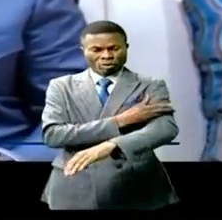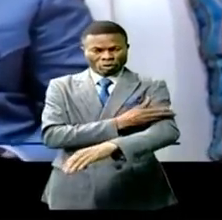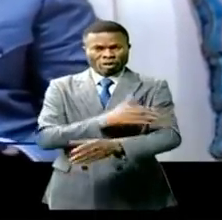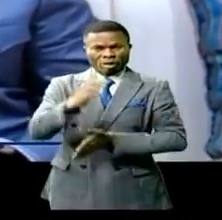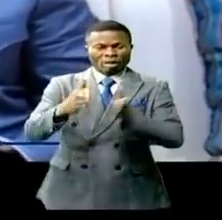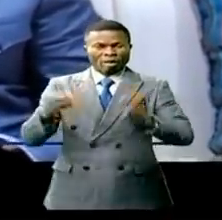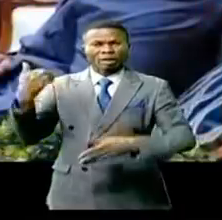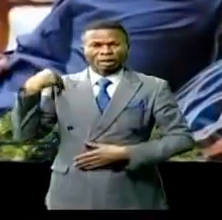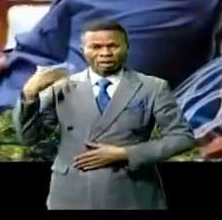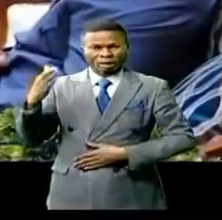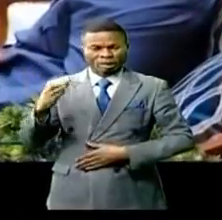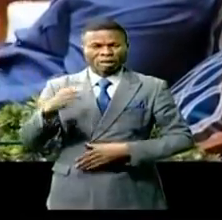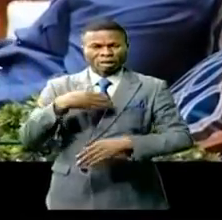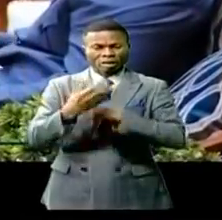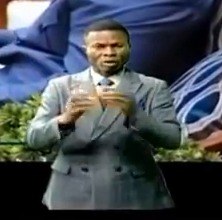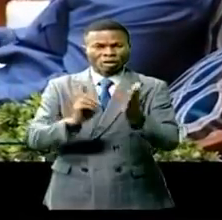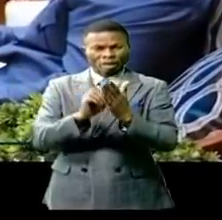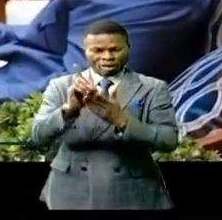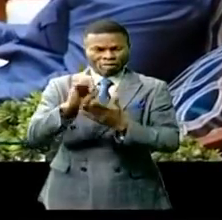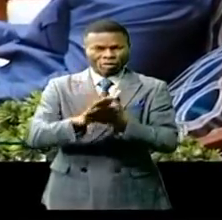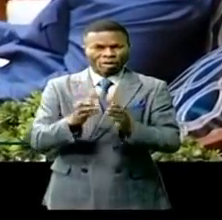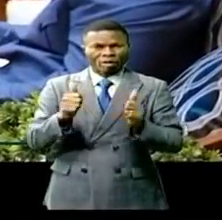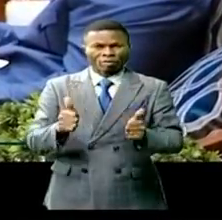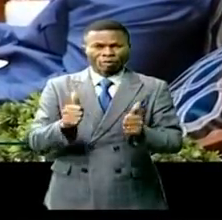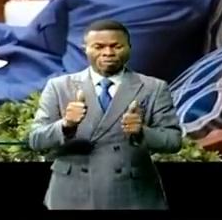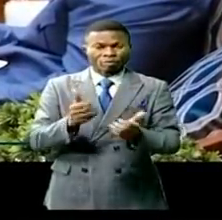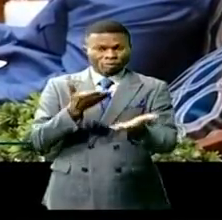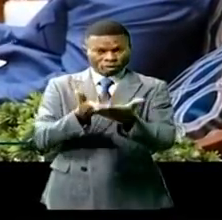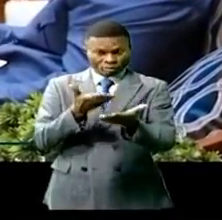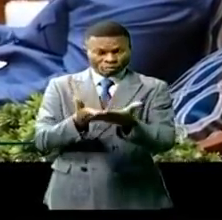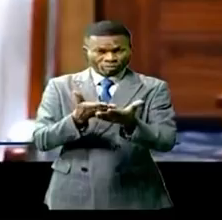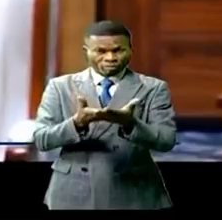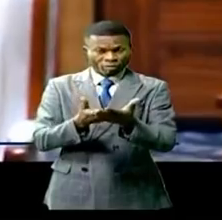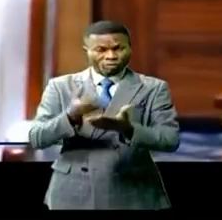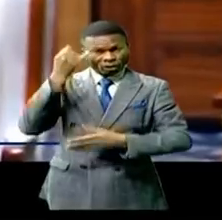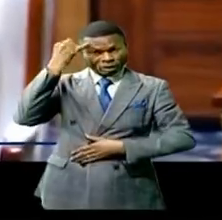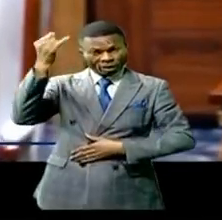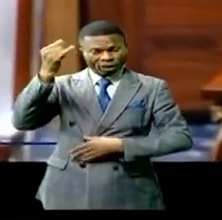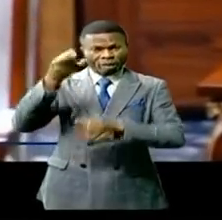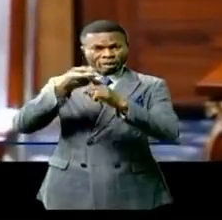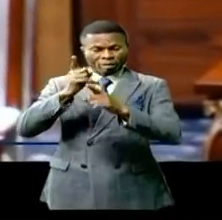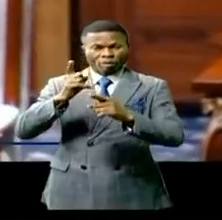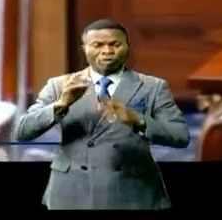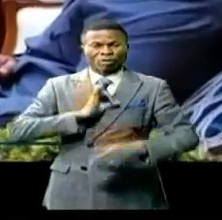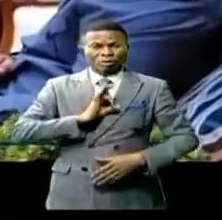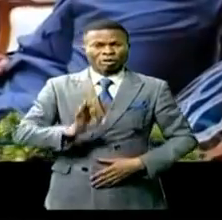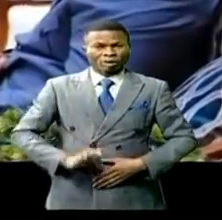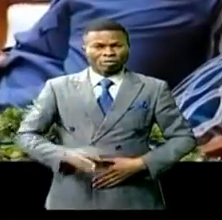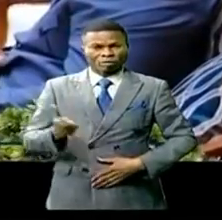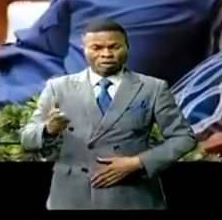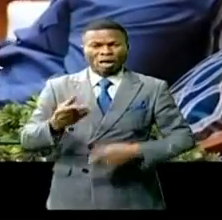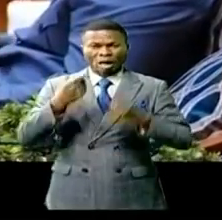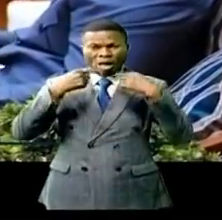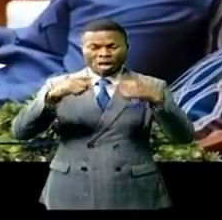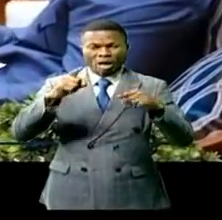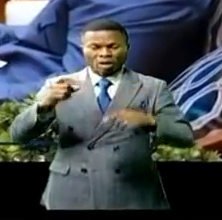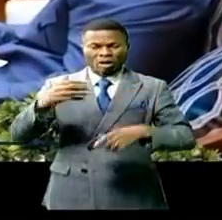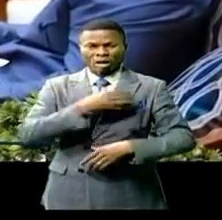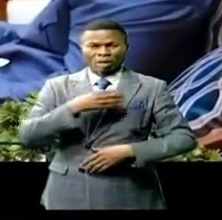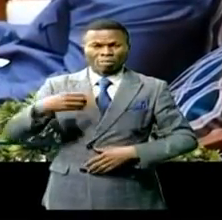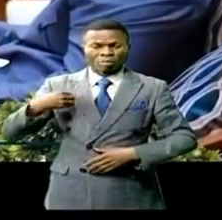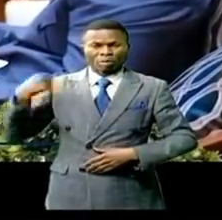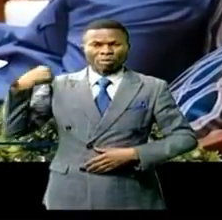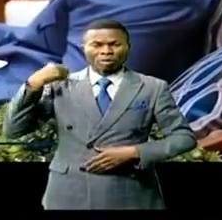et assurer son développement ce sont notamment les directives du président de la république félix antoine tshisekedi tombeau à